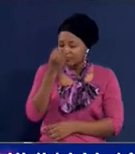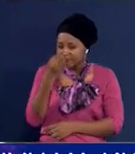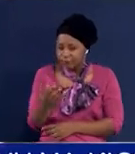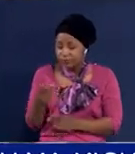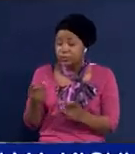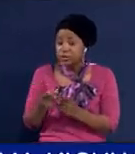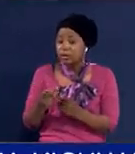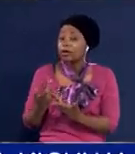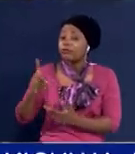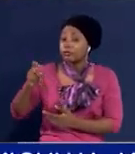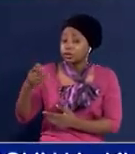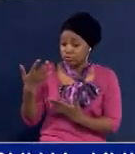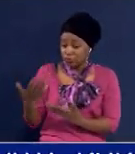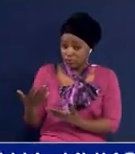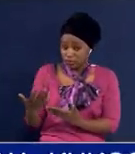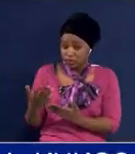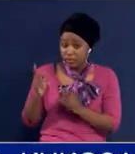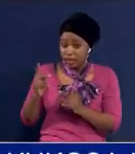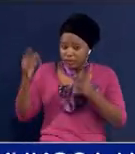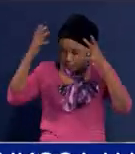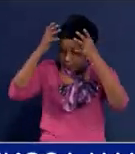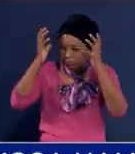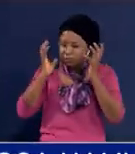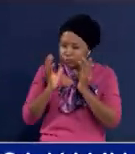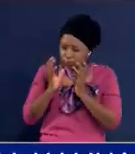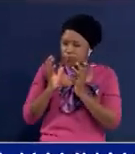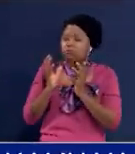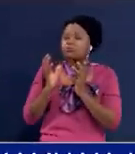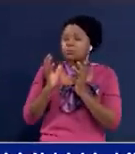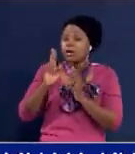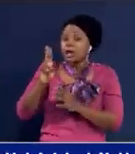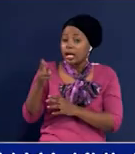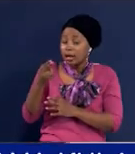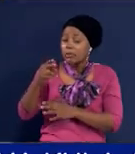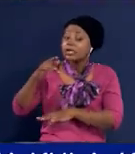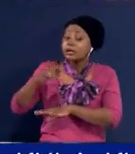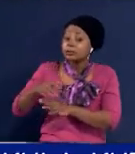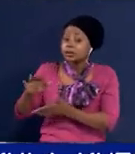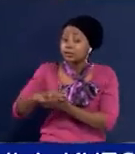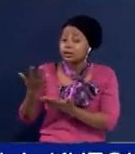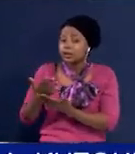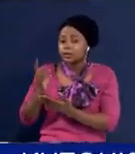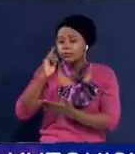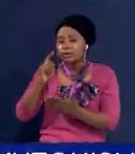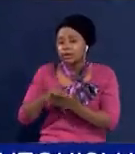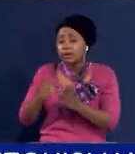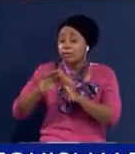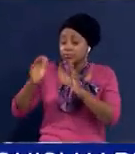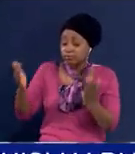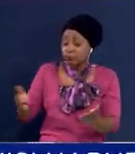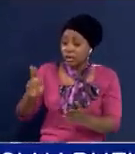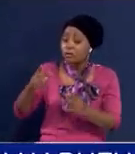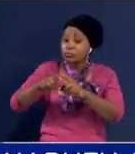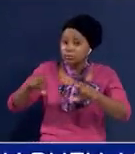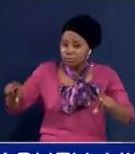mkononi. Kwa hiyo kama nikigusa ile kofia ngumu na au nikagusa eneo lingine lolote kama kwenye mlango, kwenye meza, eneo lingine,